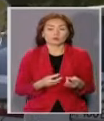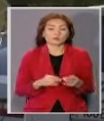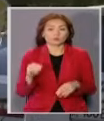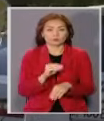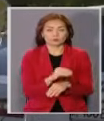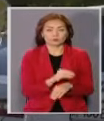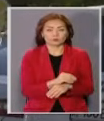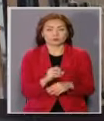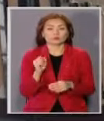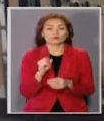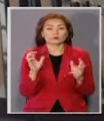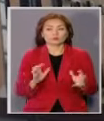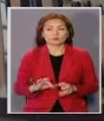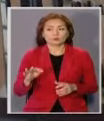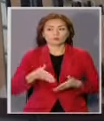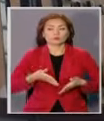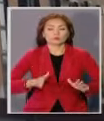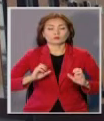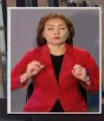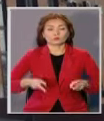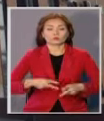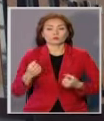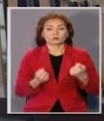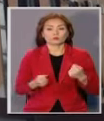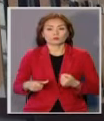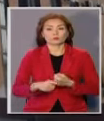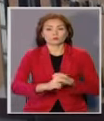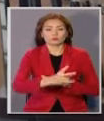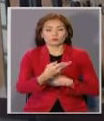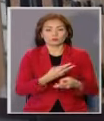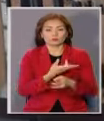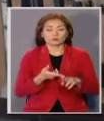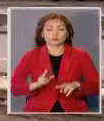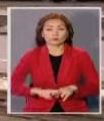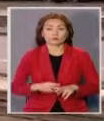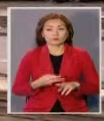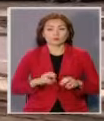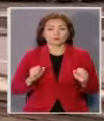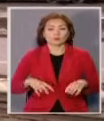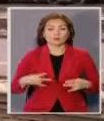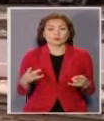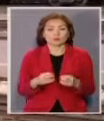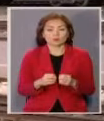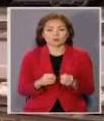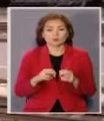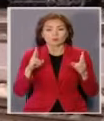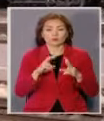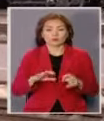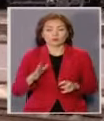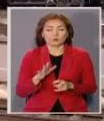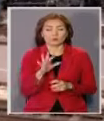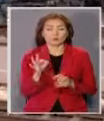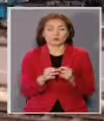дополнительные законы о дорожном движении и об автомобильном транспорте поэтому этот вопрос неоднократно рассматривался на